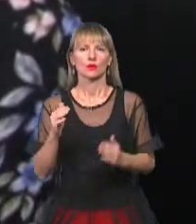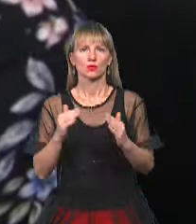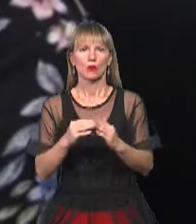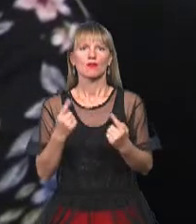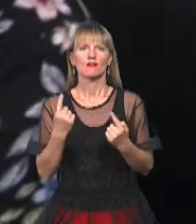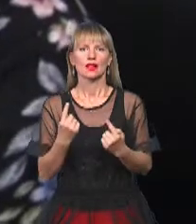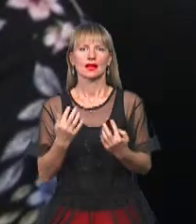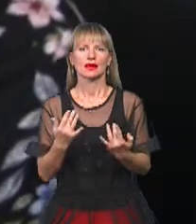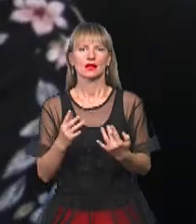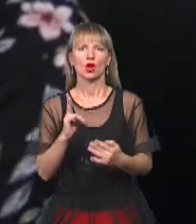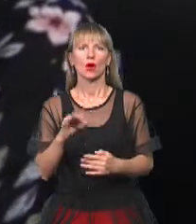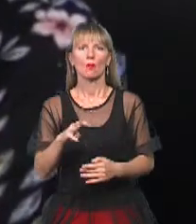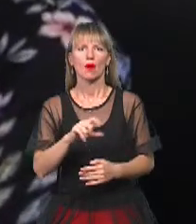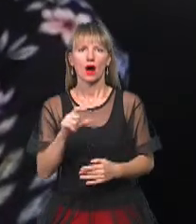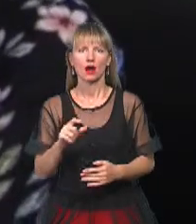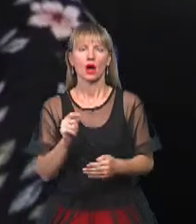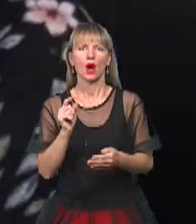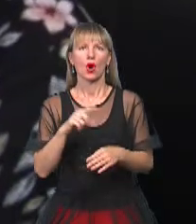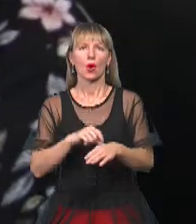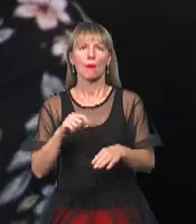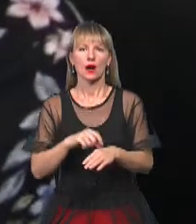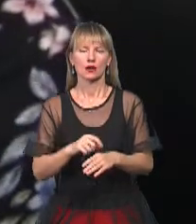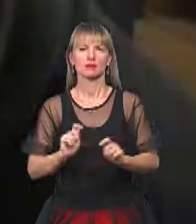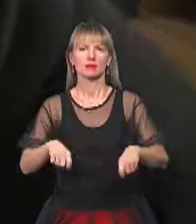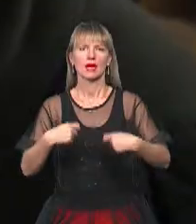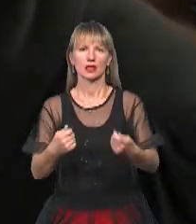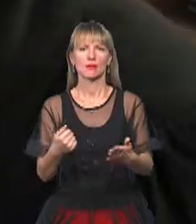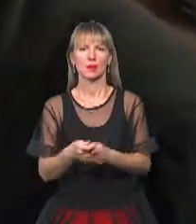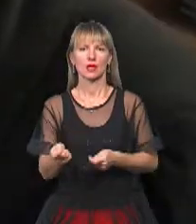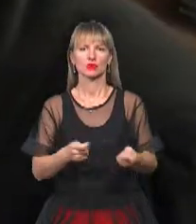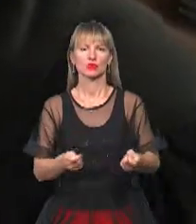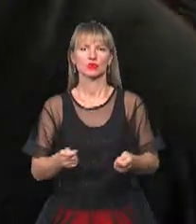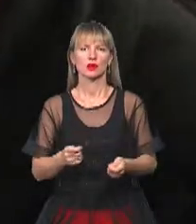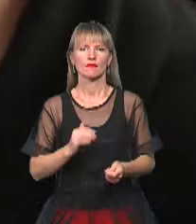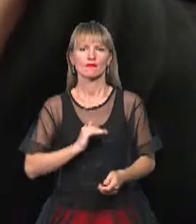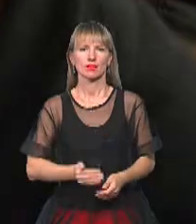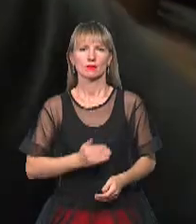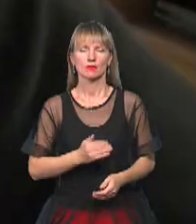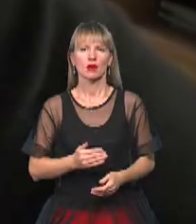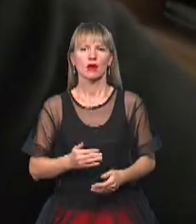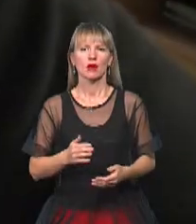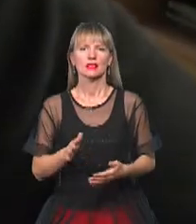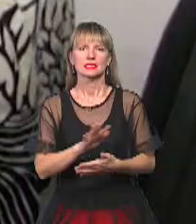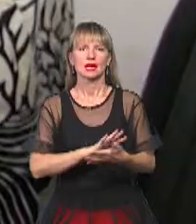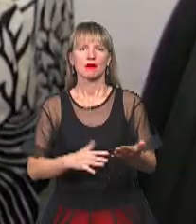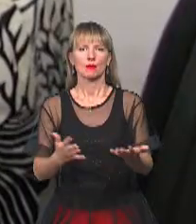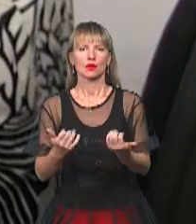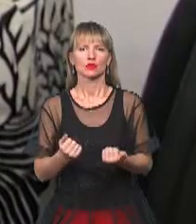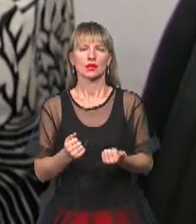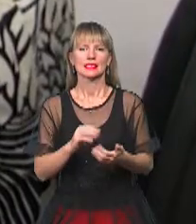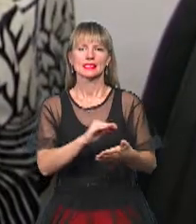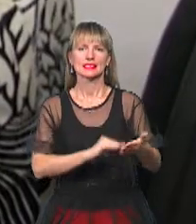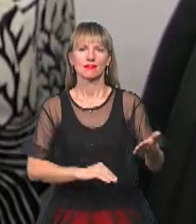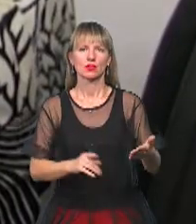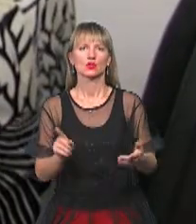кількість комарів. Передам до керуючої компанії. У разі звернення на сайт установи заявник отримає звіт щодо